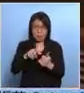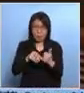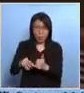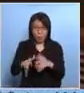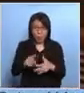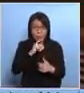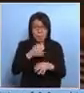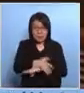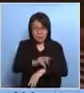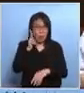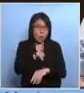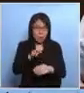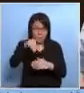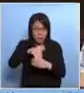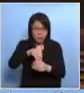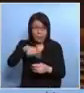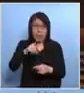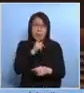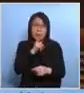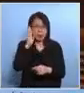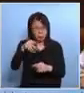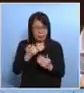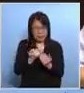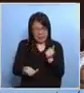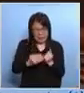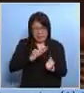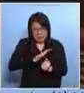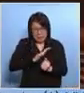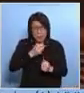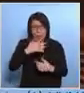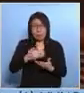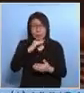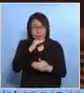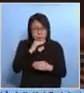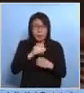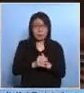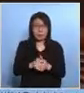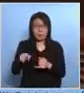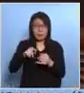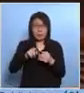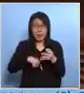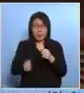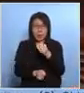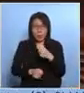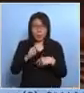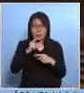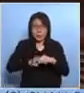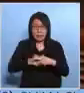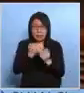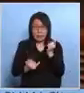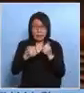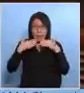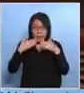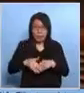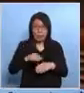咗兩個禮拜通過，又令到嗰啲阿媽想生又忍住唔生住，等嗰個阿羅志剛話真係嗰個產假去